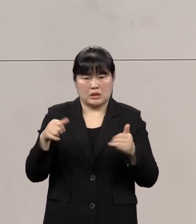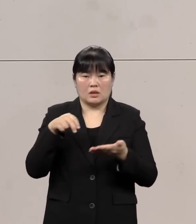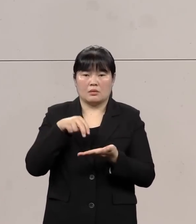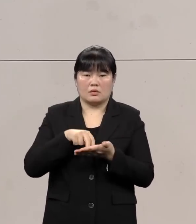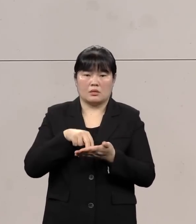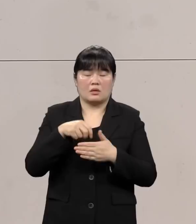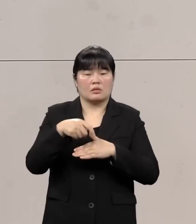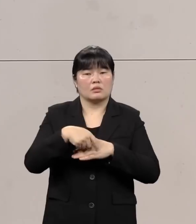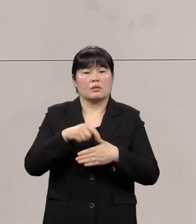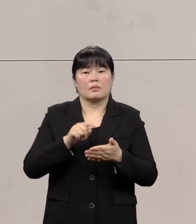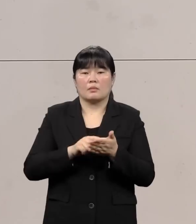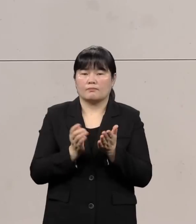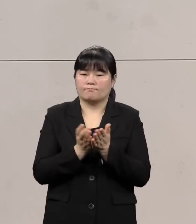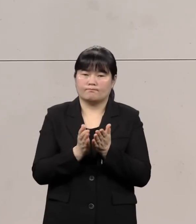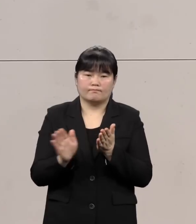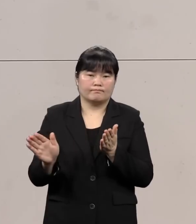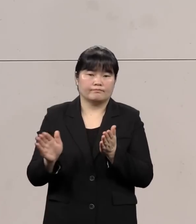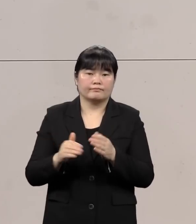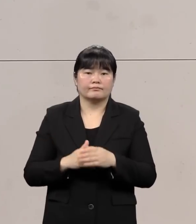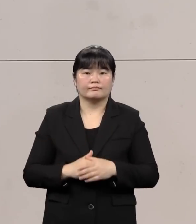자세라 할 수 없습니다